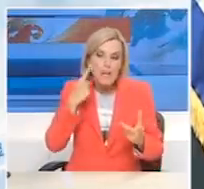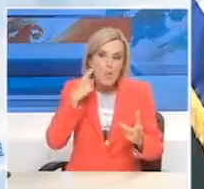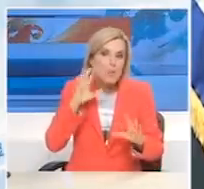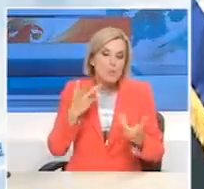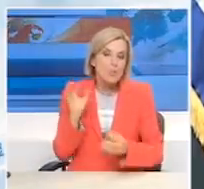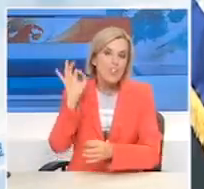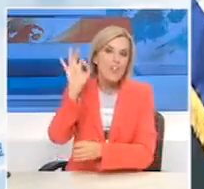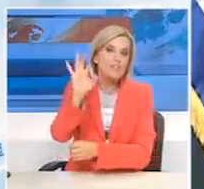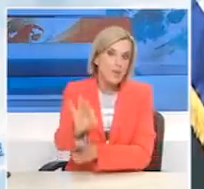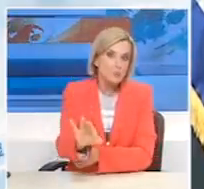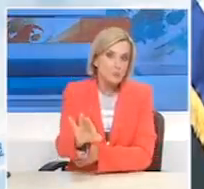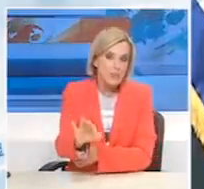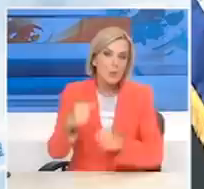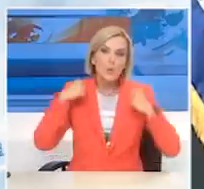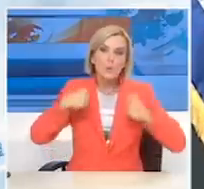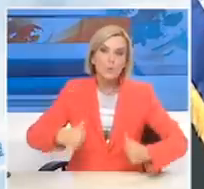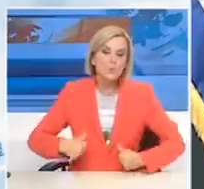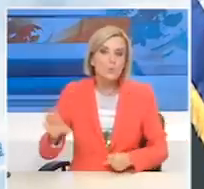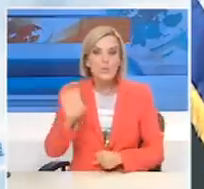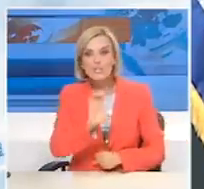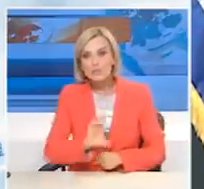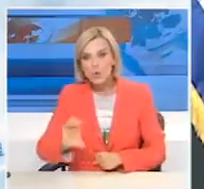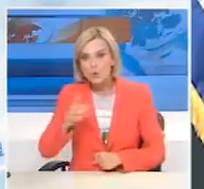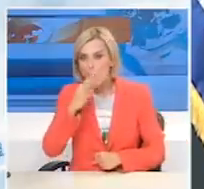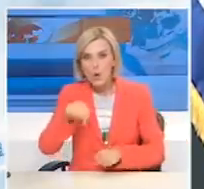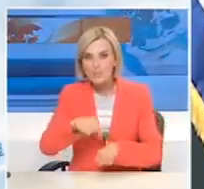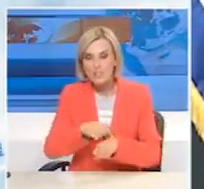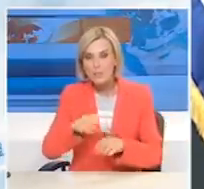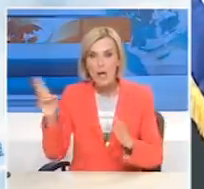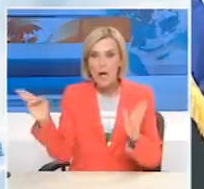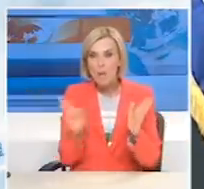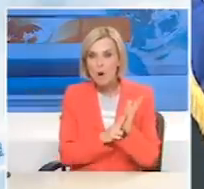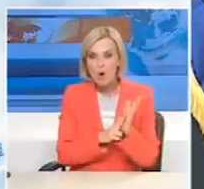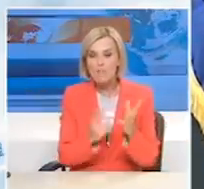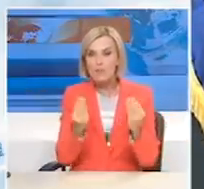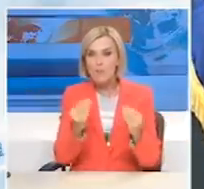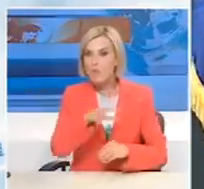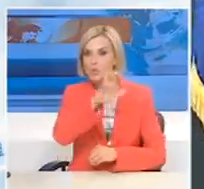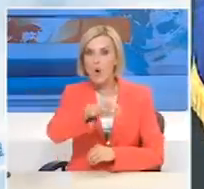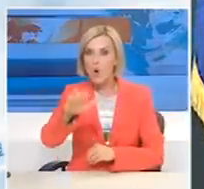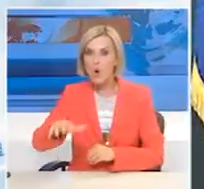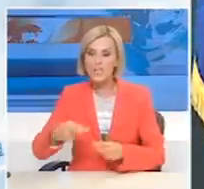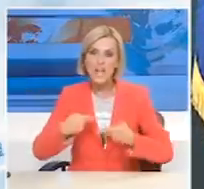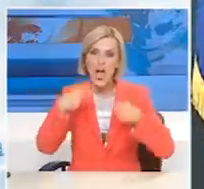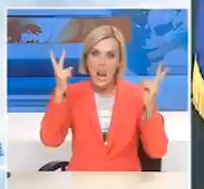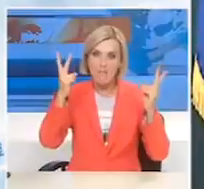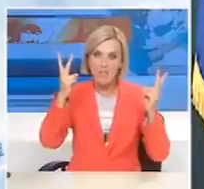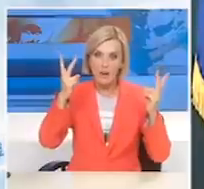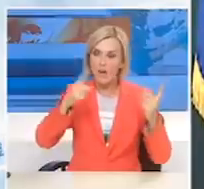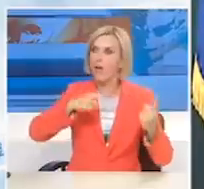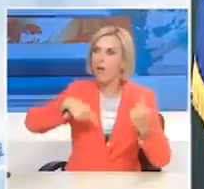να επιτρέπεται ο τουρισμός, γιατί απαγορεύεται στις περισσότερες χώρες ακόμα αυτή η ελεύθερη διακίνηση των